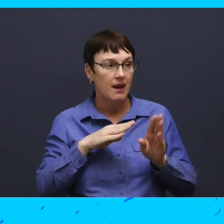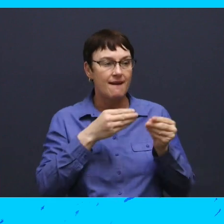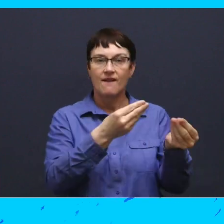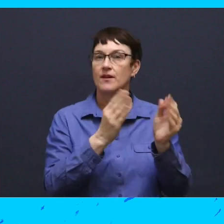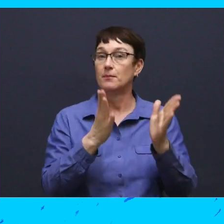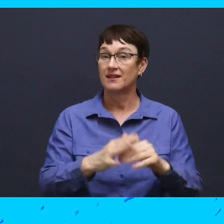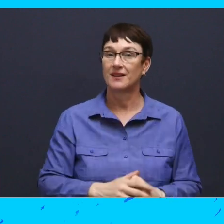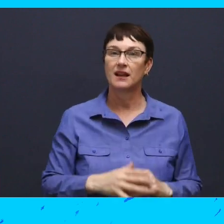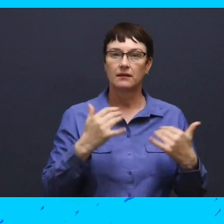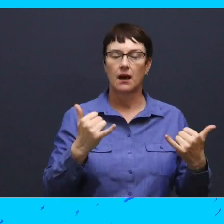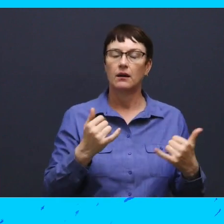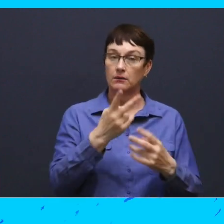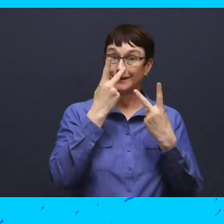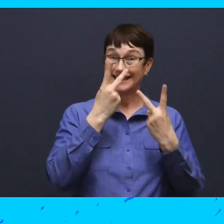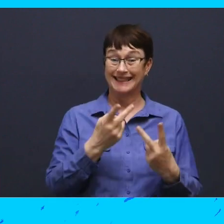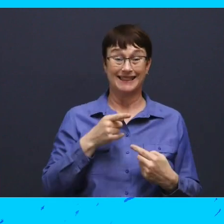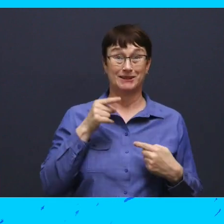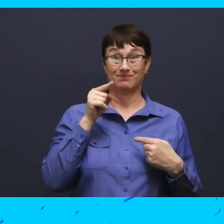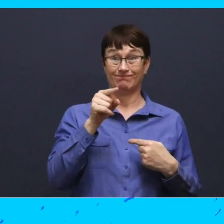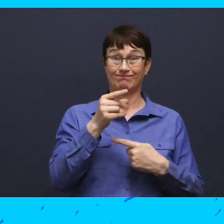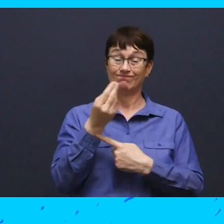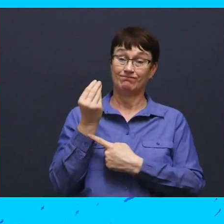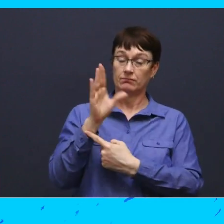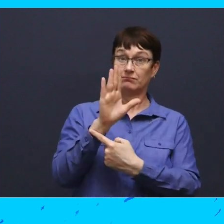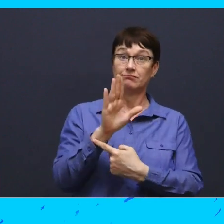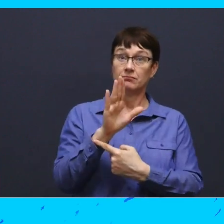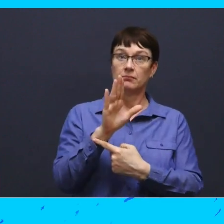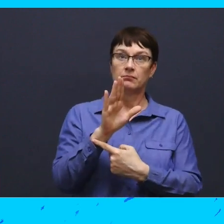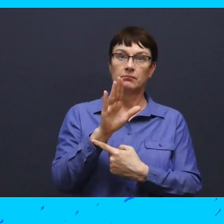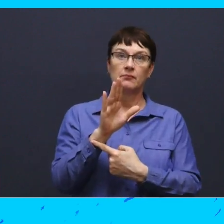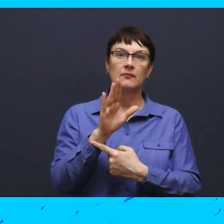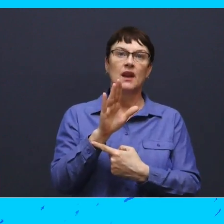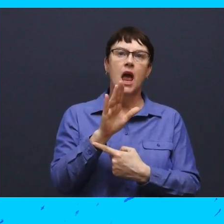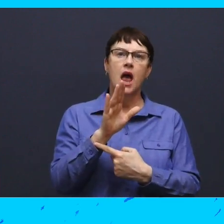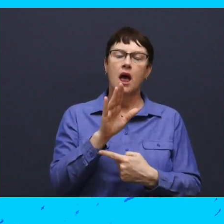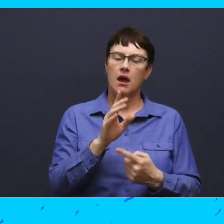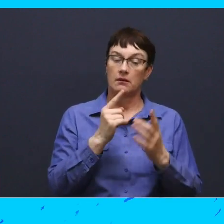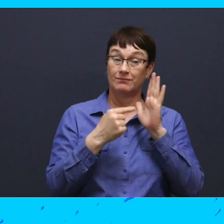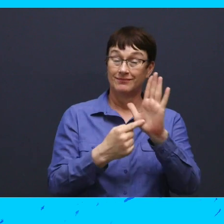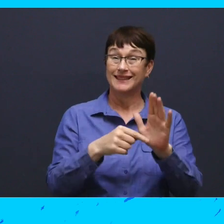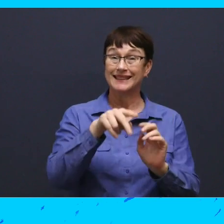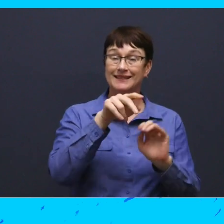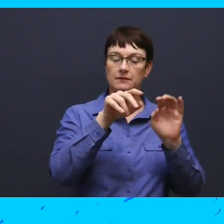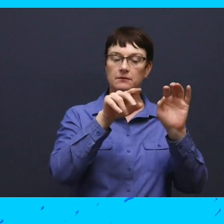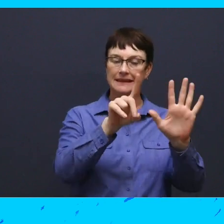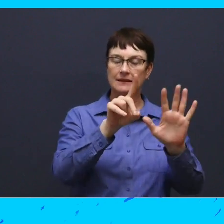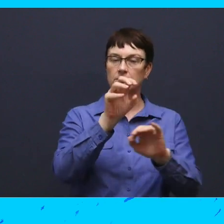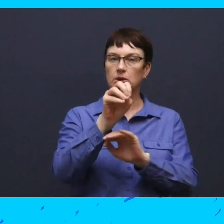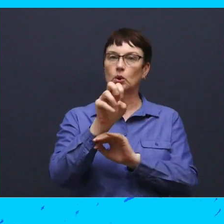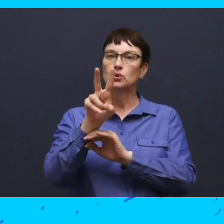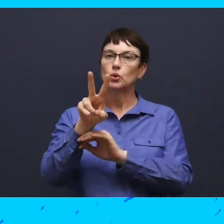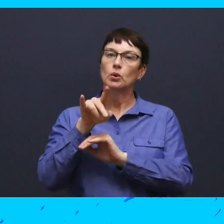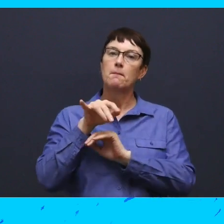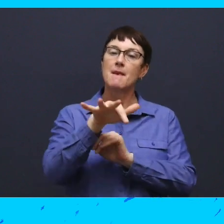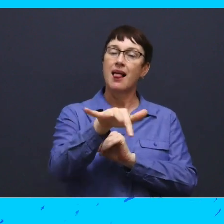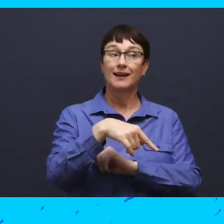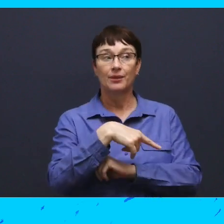l'exécutif et ça rend impossible que ce soit servi et à